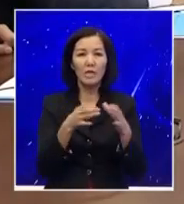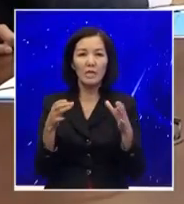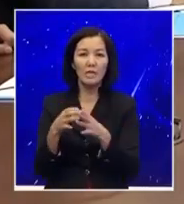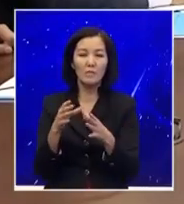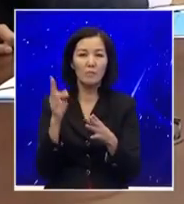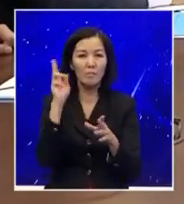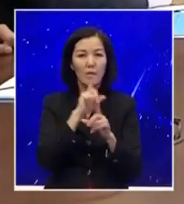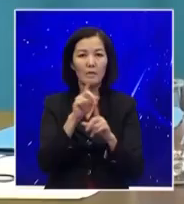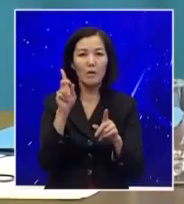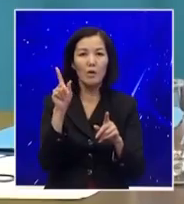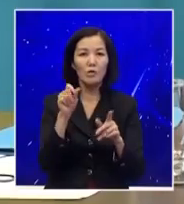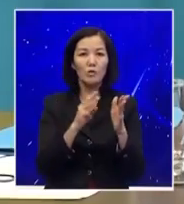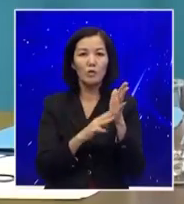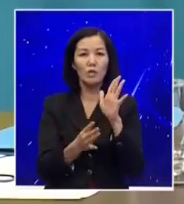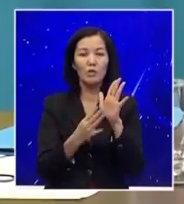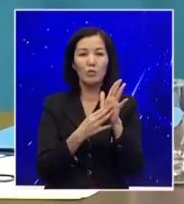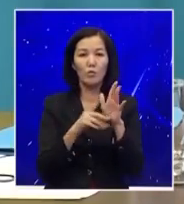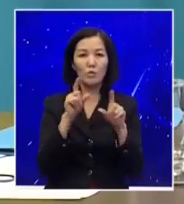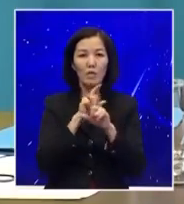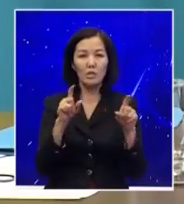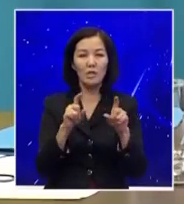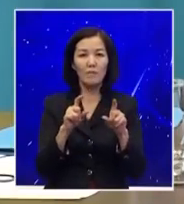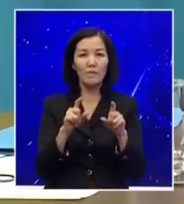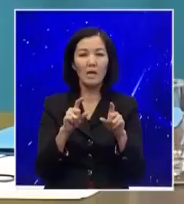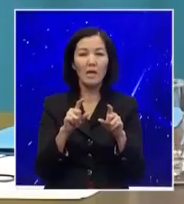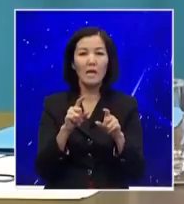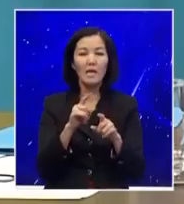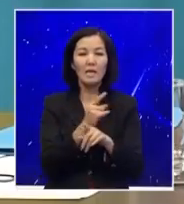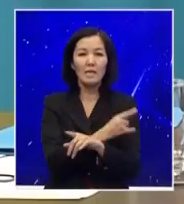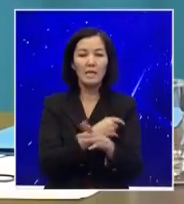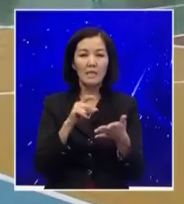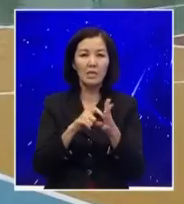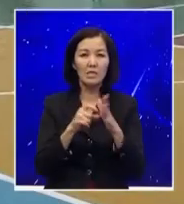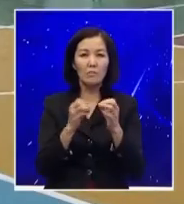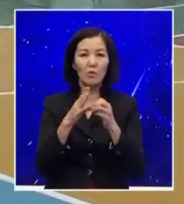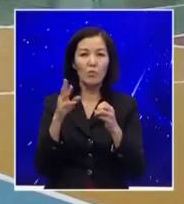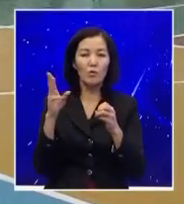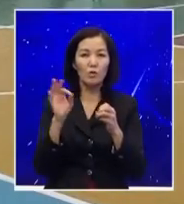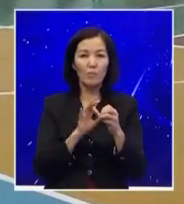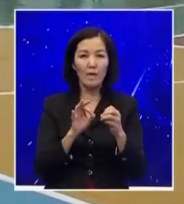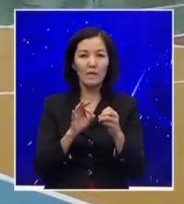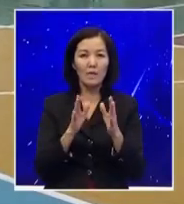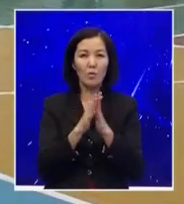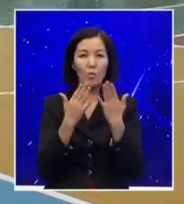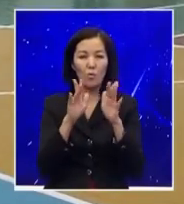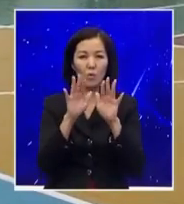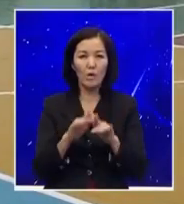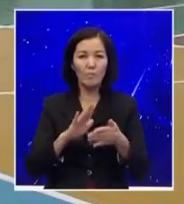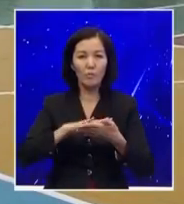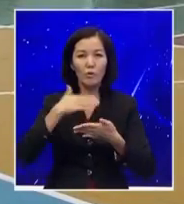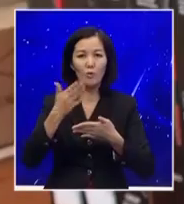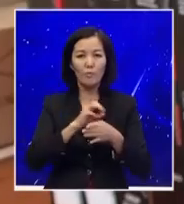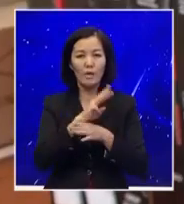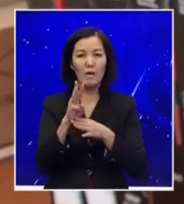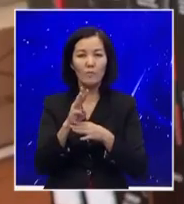режимдегі мектептер 189-ға жетіпті. Кезекші сыныптар 13% деді ол. Ал оқулық пен компьютер ноутбук